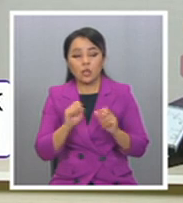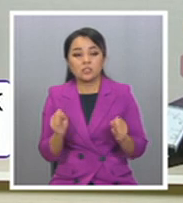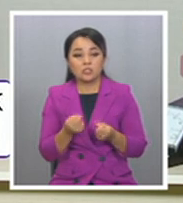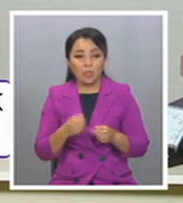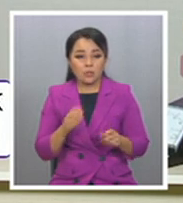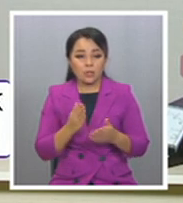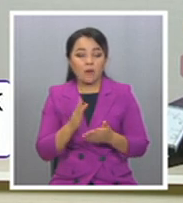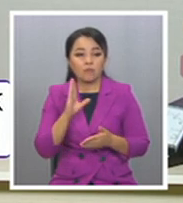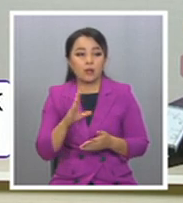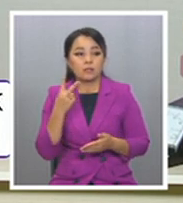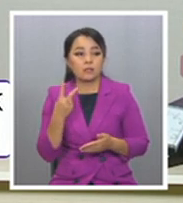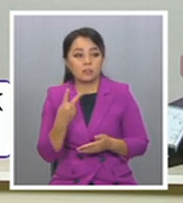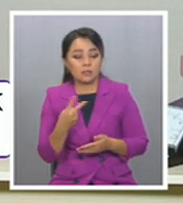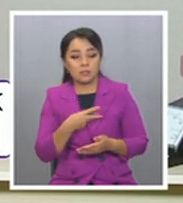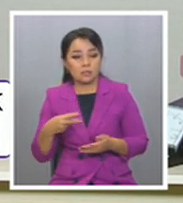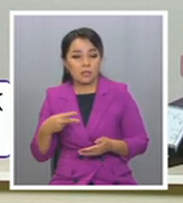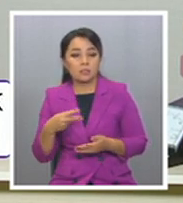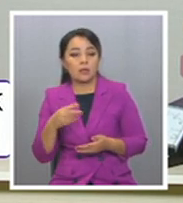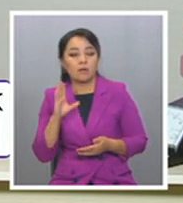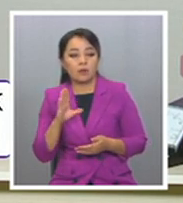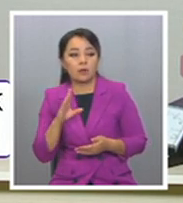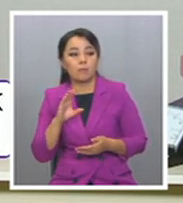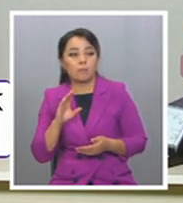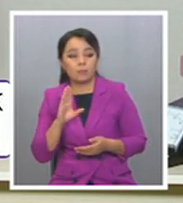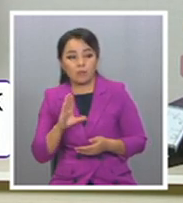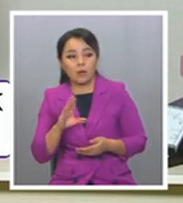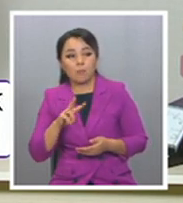V макс жағдайына жетеді.